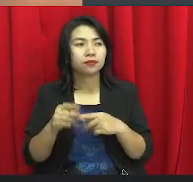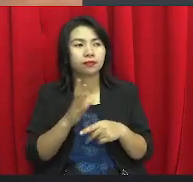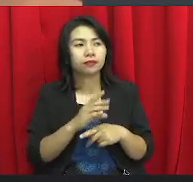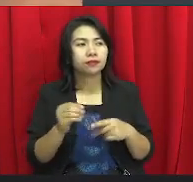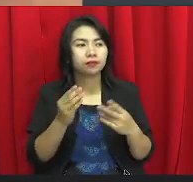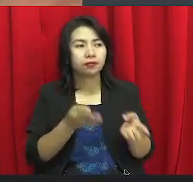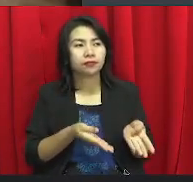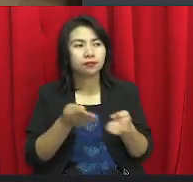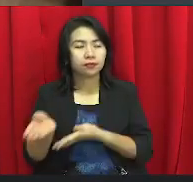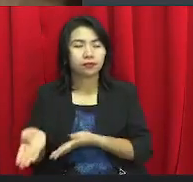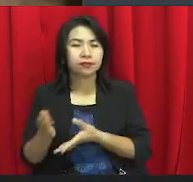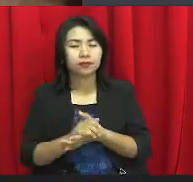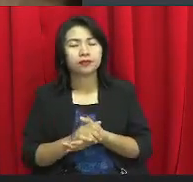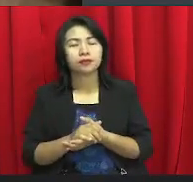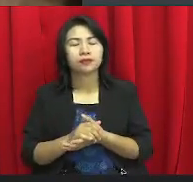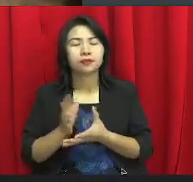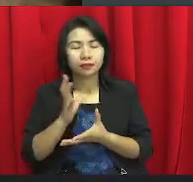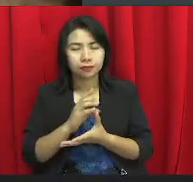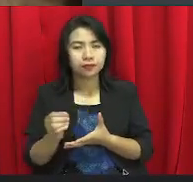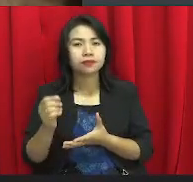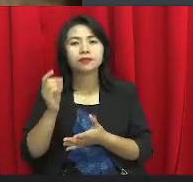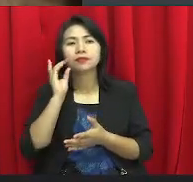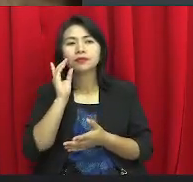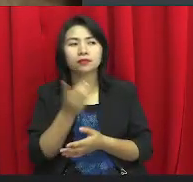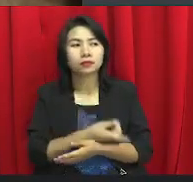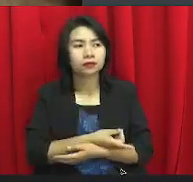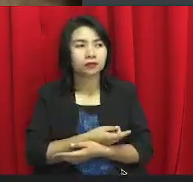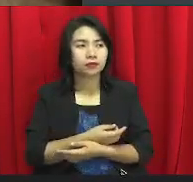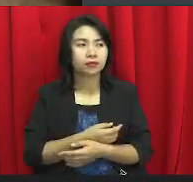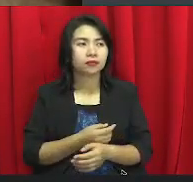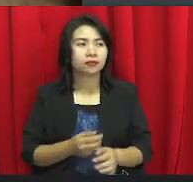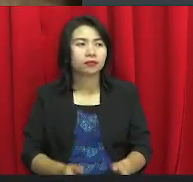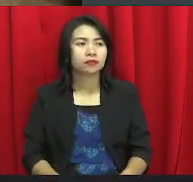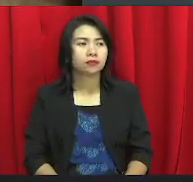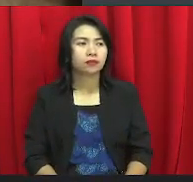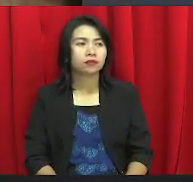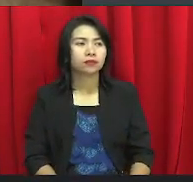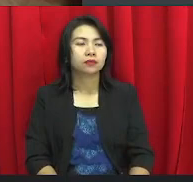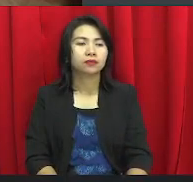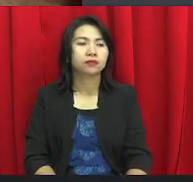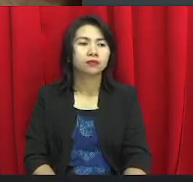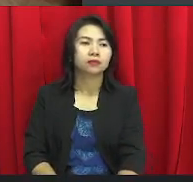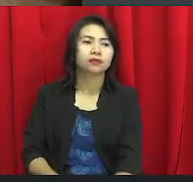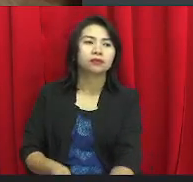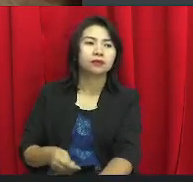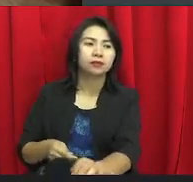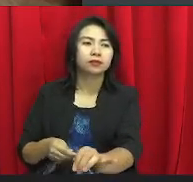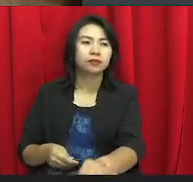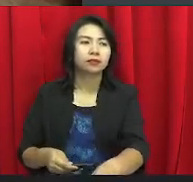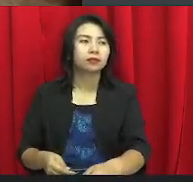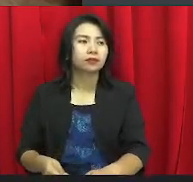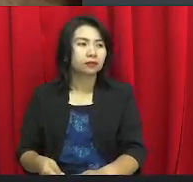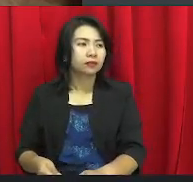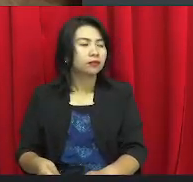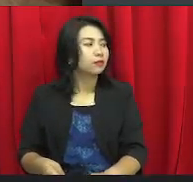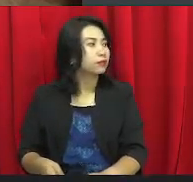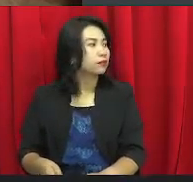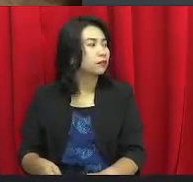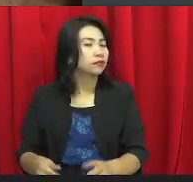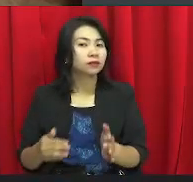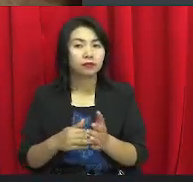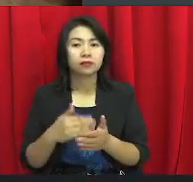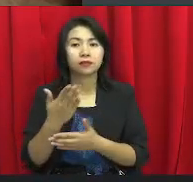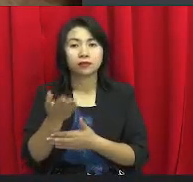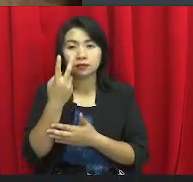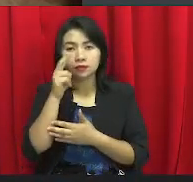their arms, and thy daughters shall be carried upon their father's shoulder. So, makita niyo mga